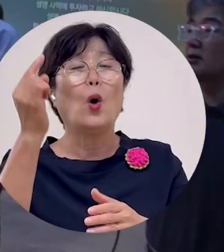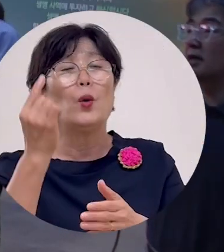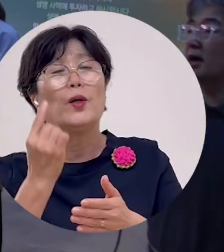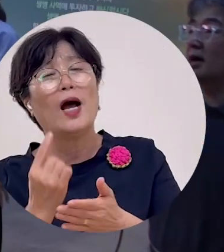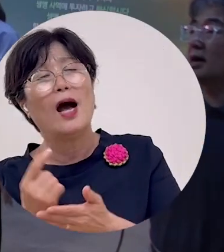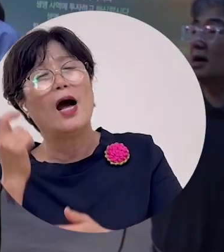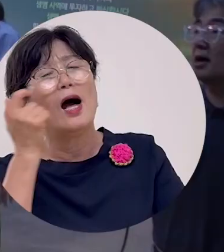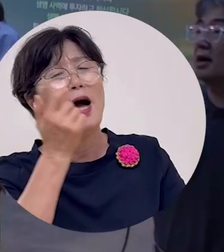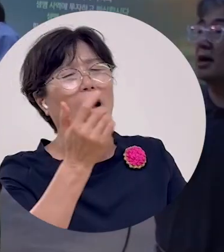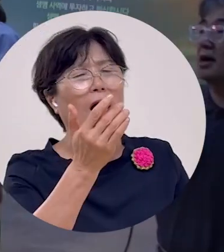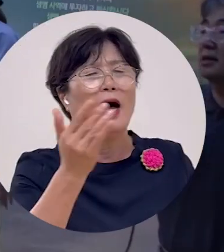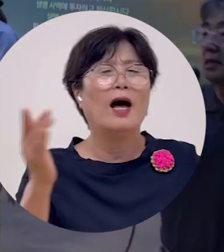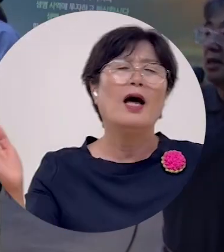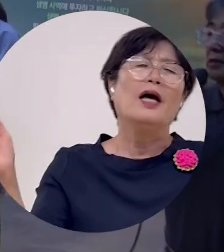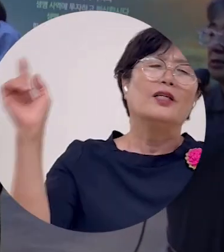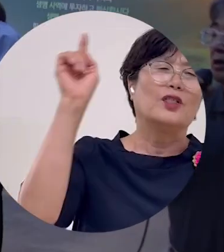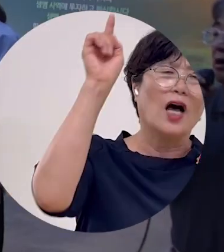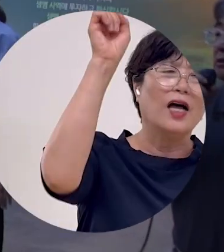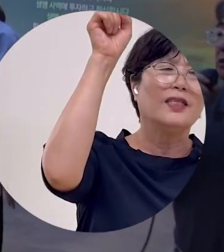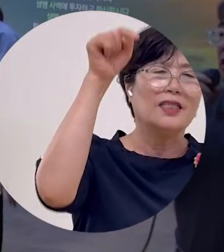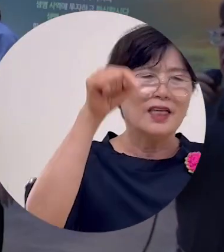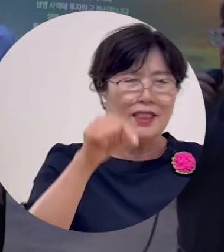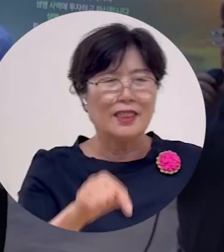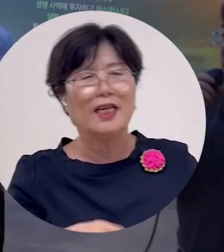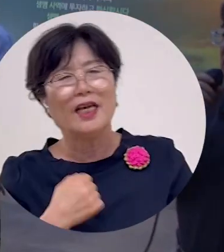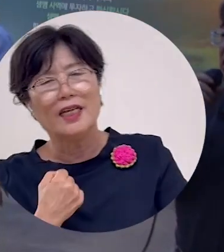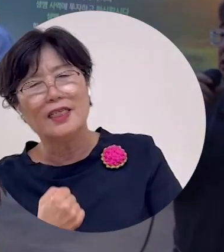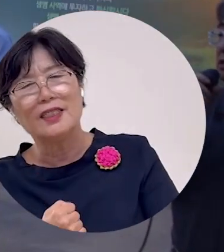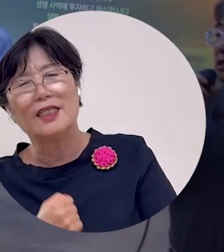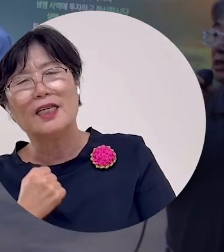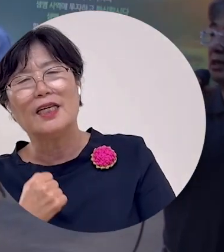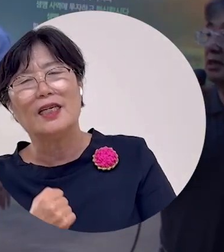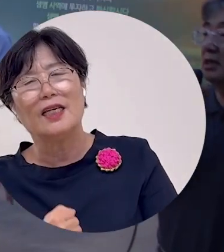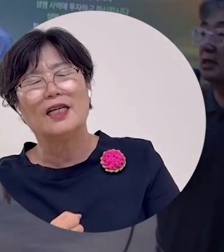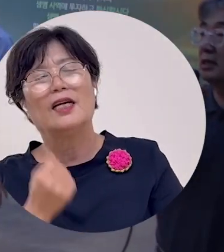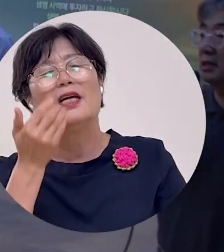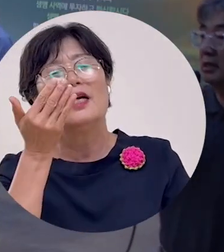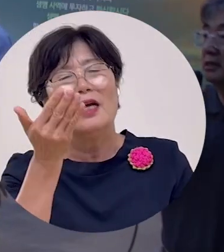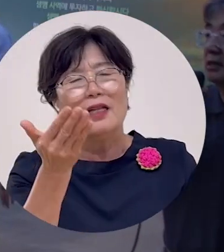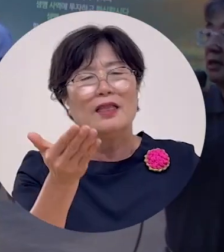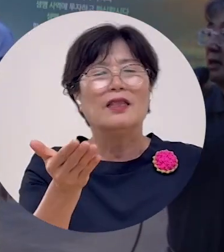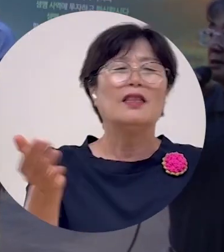어디서 오나. 천지 지으신